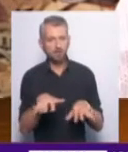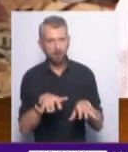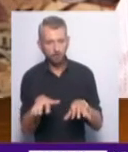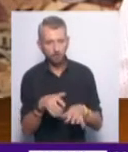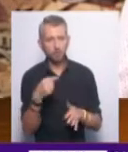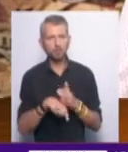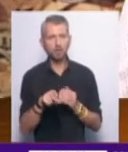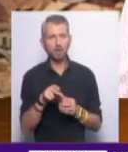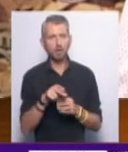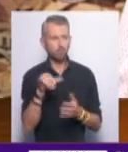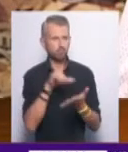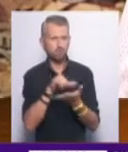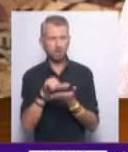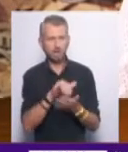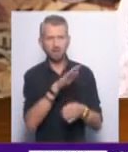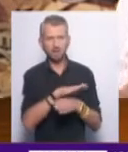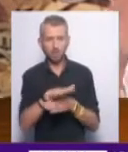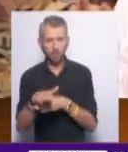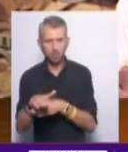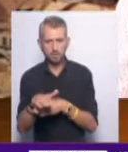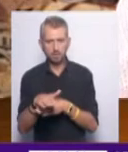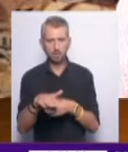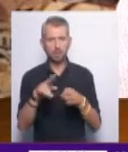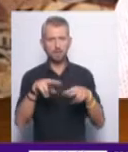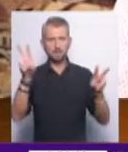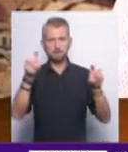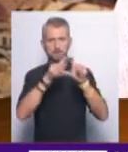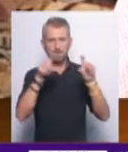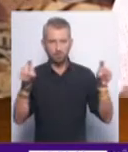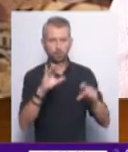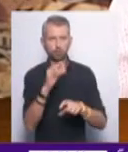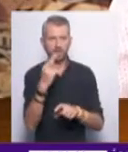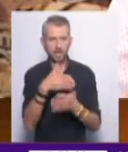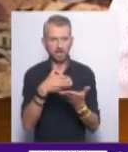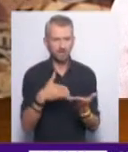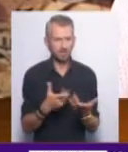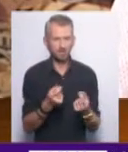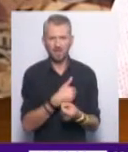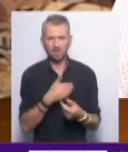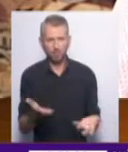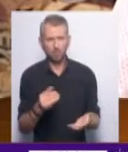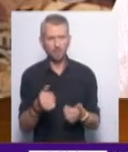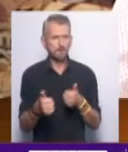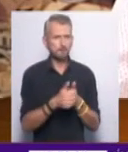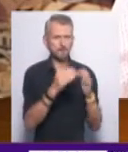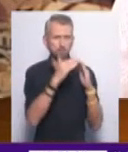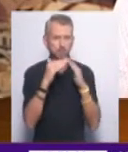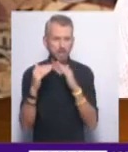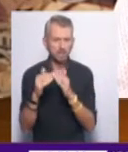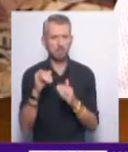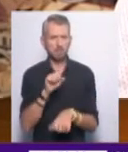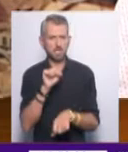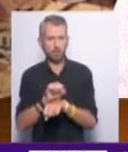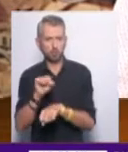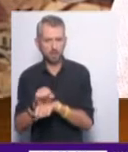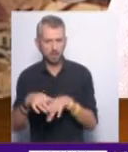що понаставили ці кіоски під вивіскою «Соціальний хліб» де завгодно і під будинок, і на